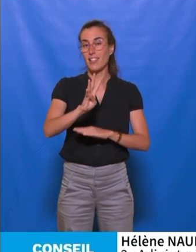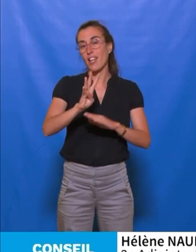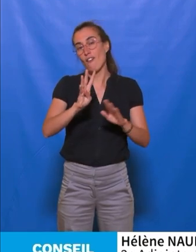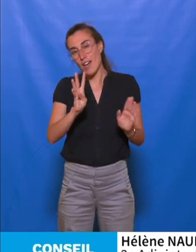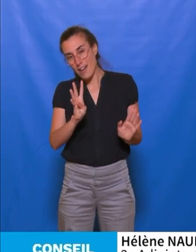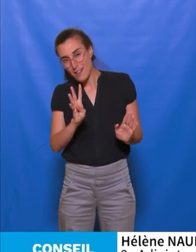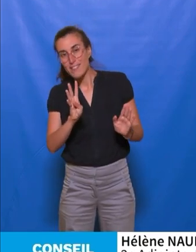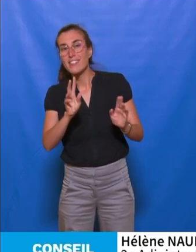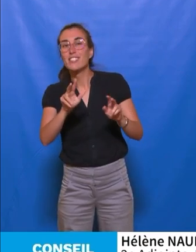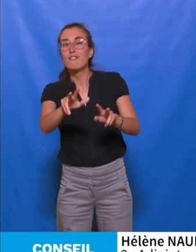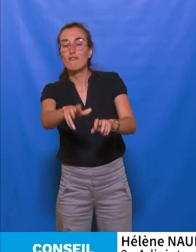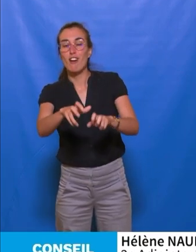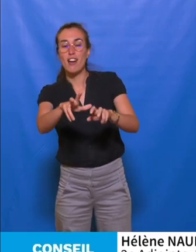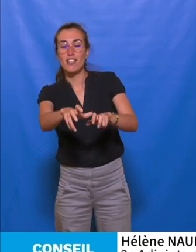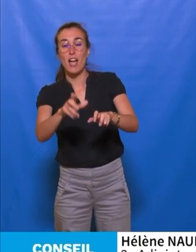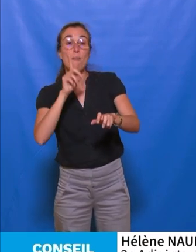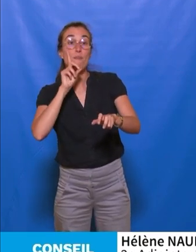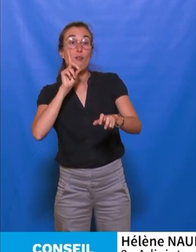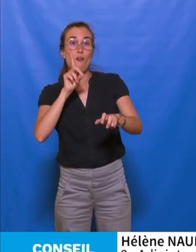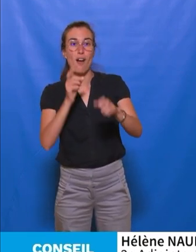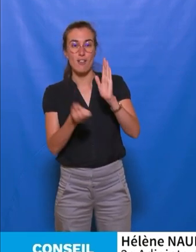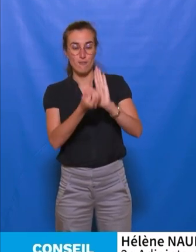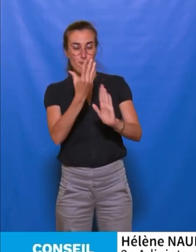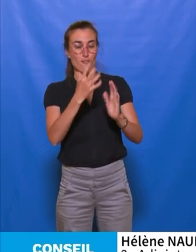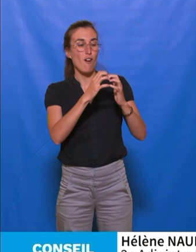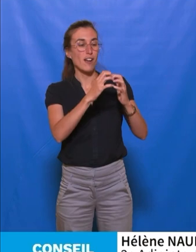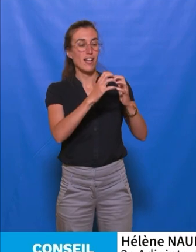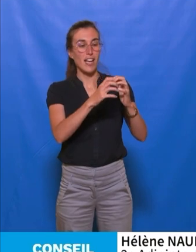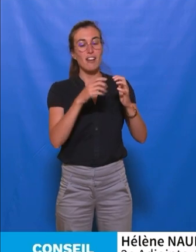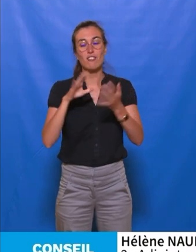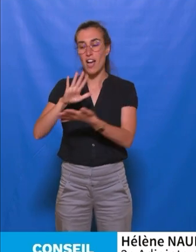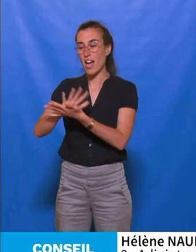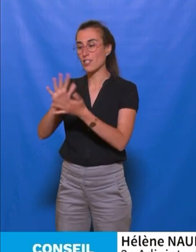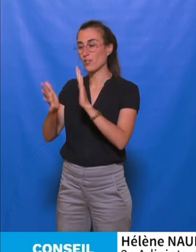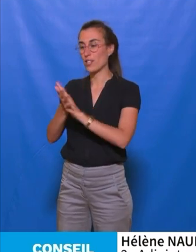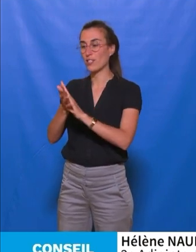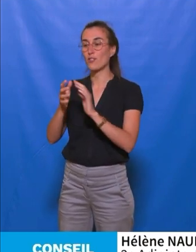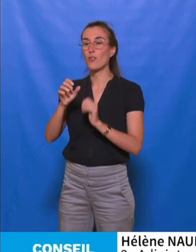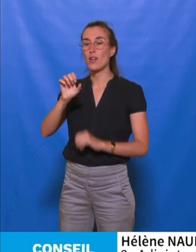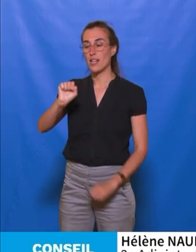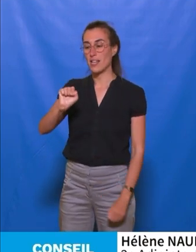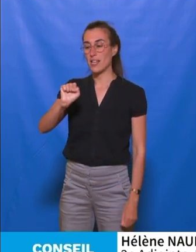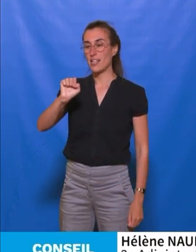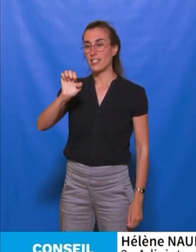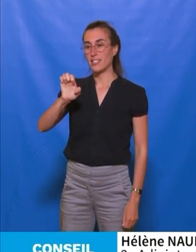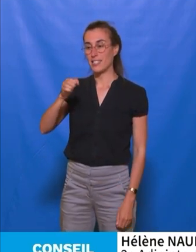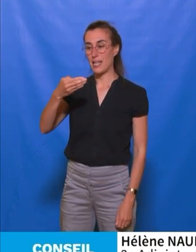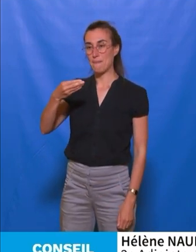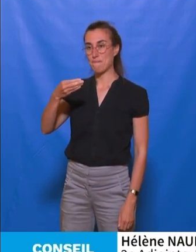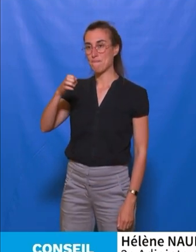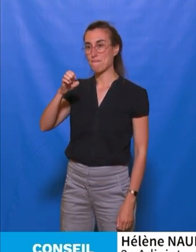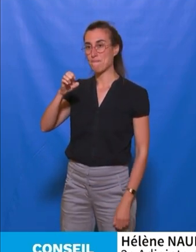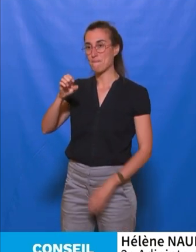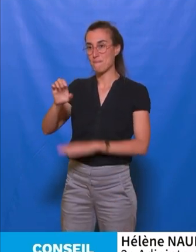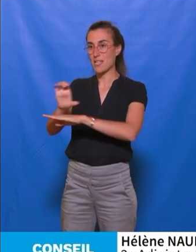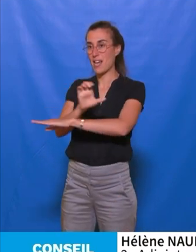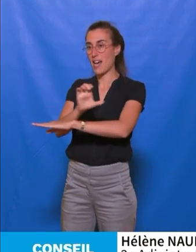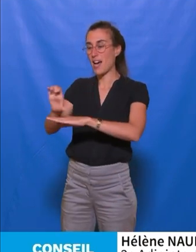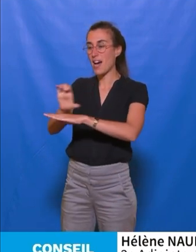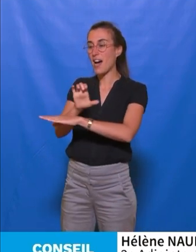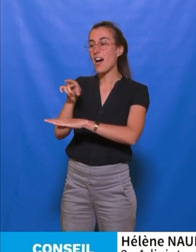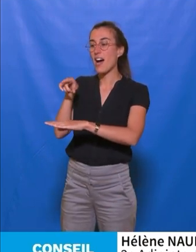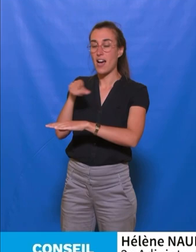Et en fait, c'est une nouvelle crèche qui est portée par l'association des CMEA, une crèche du dehors, donc une crèche